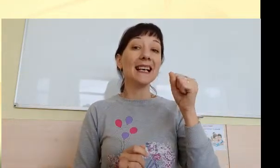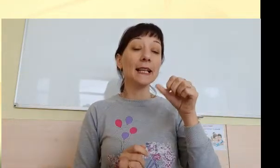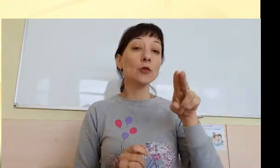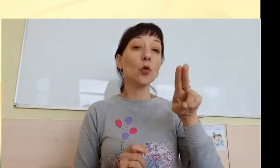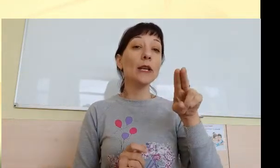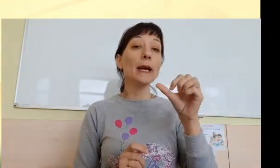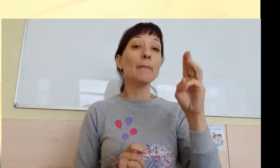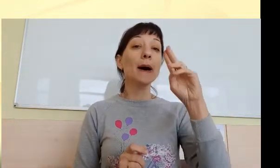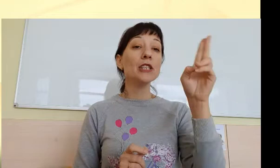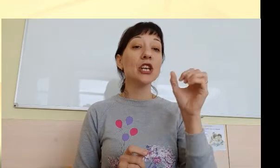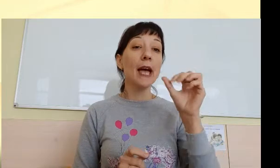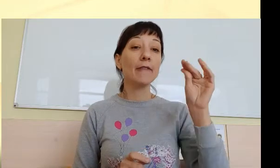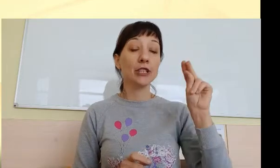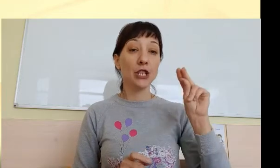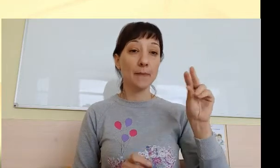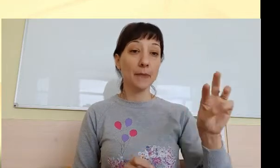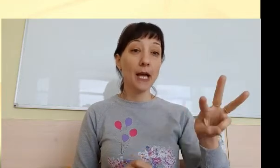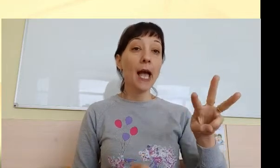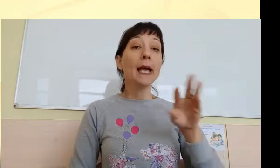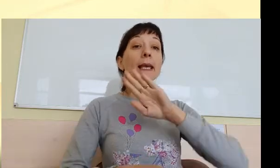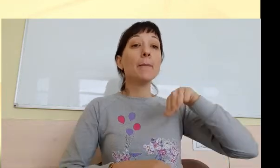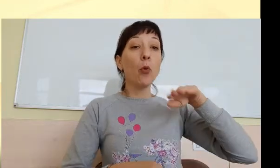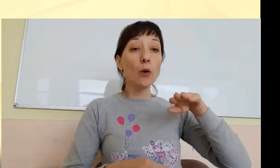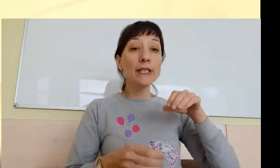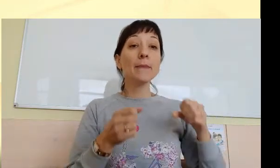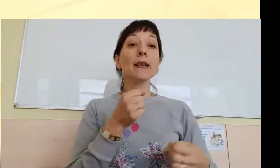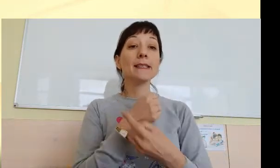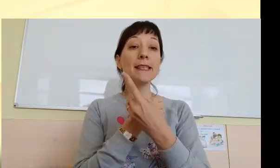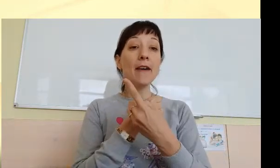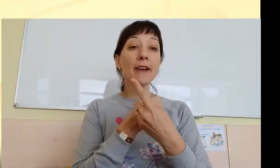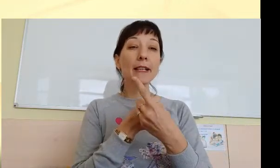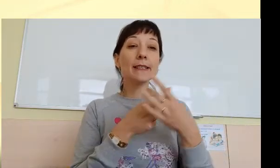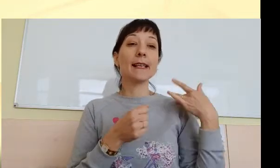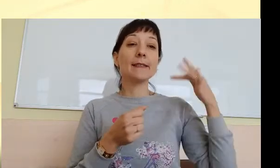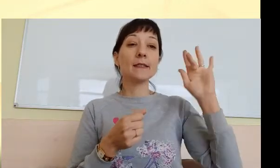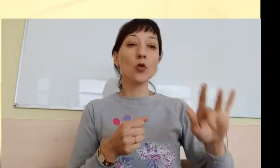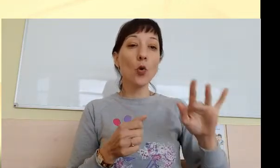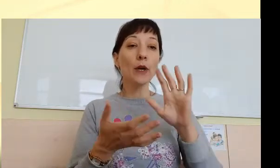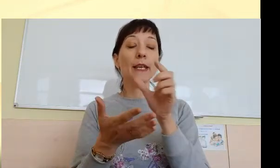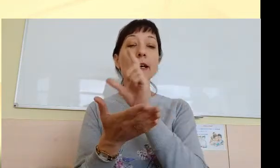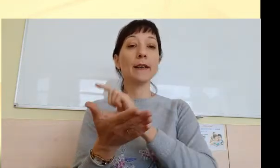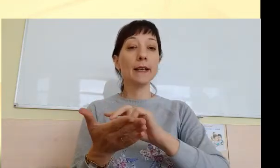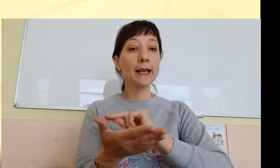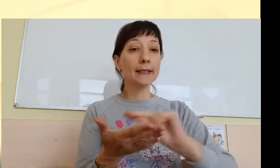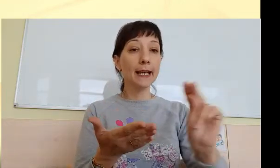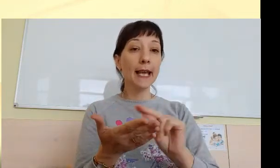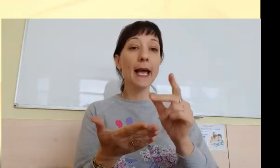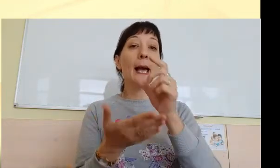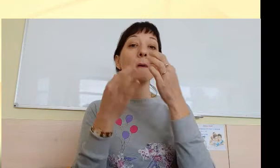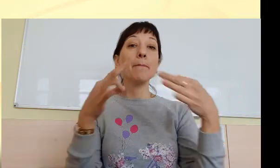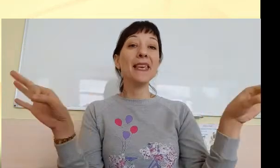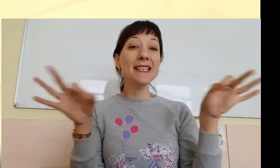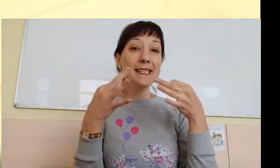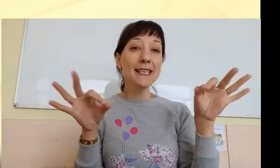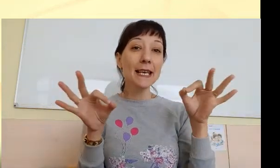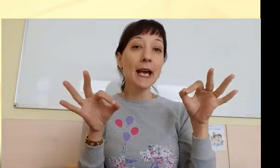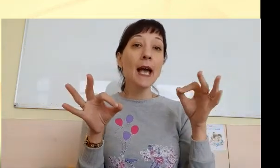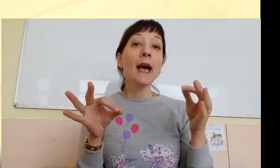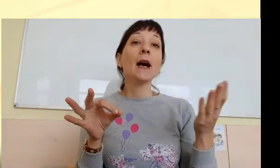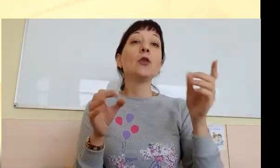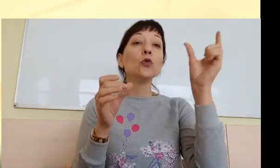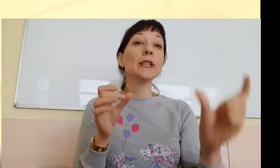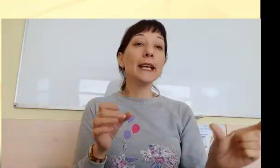із Анатолієм Пашкевичем. І потім з'явилися строгі рядки